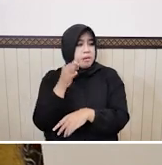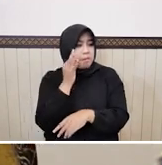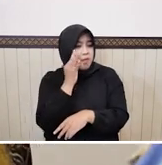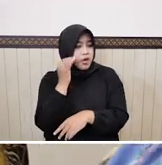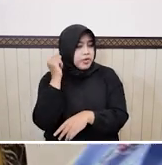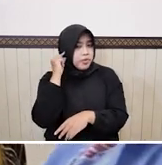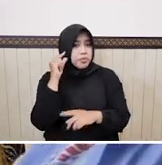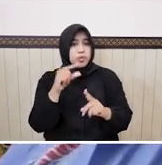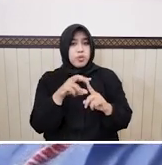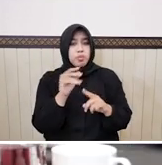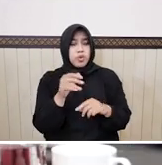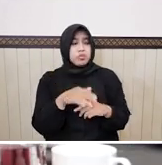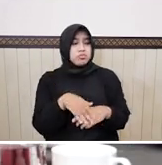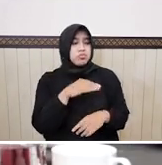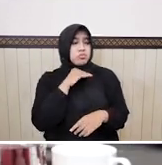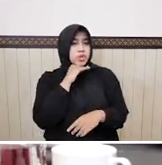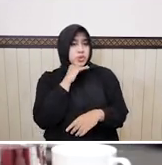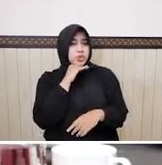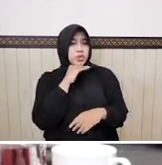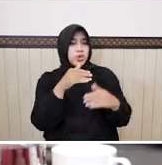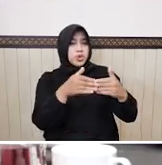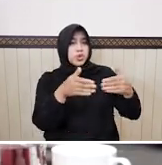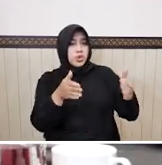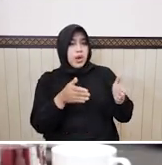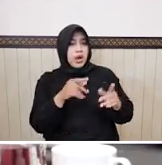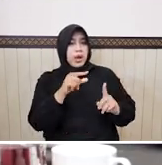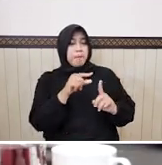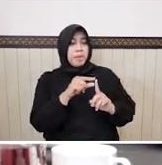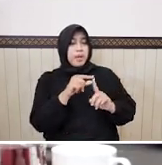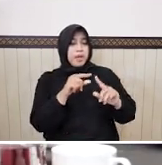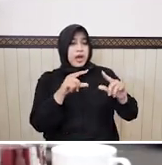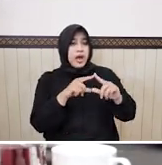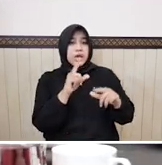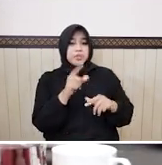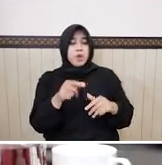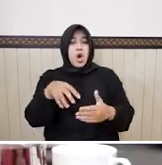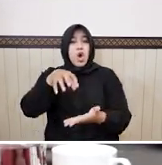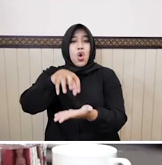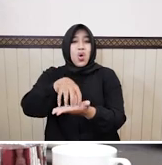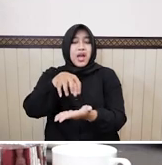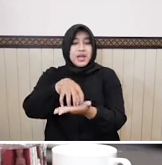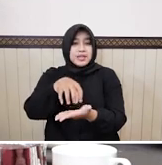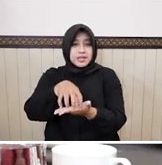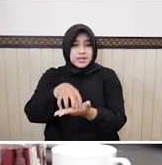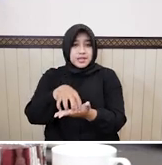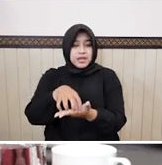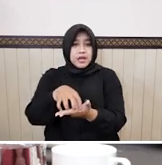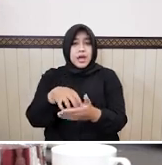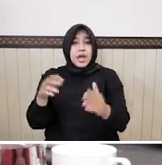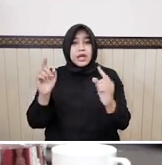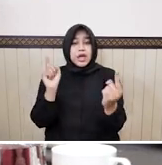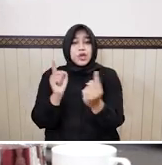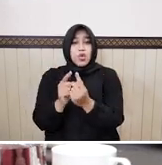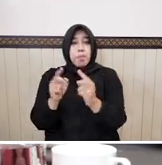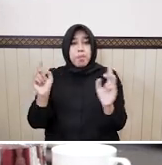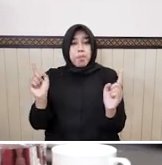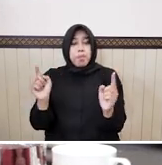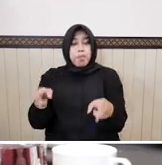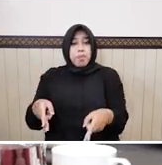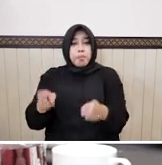Pur sampai menunggu diruang BPA Ya karena memang harusnya Lokasinya ada di lantai 2